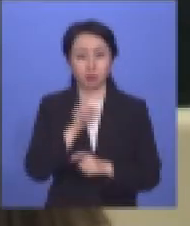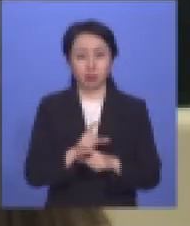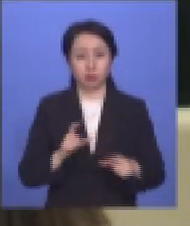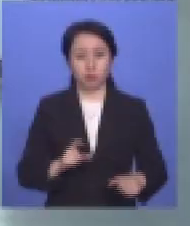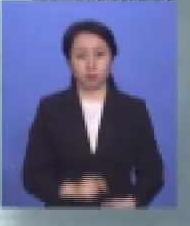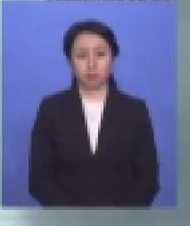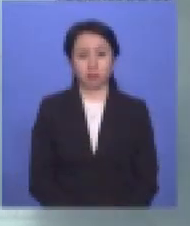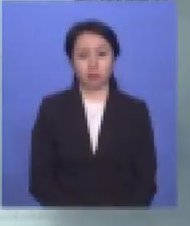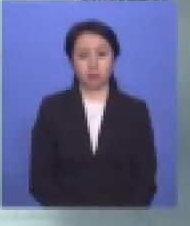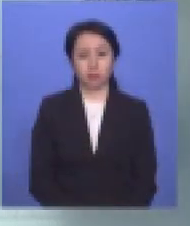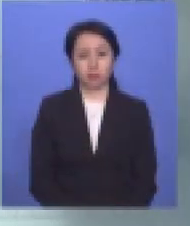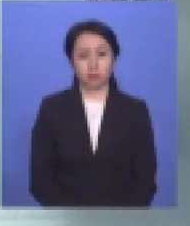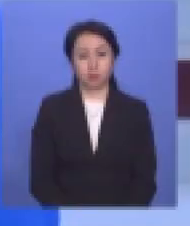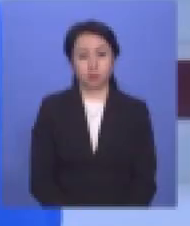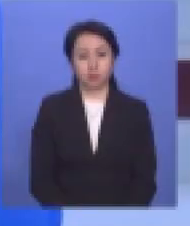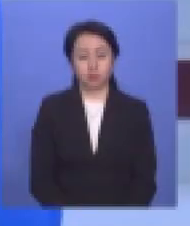среди молодежи.